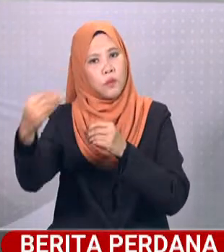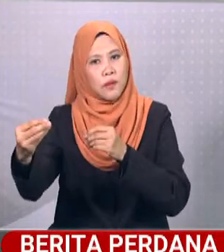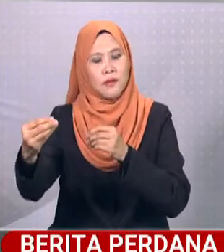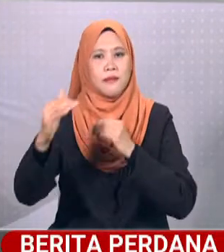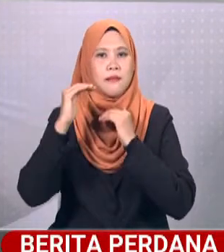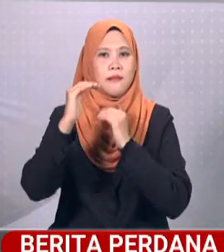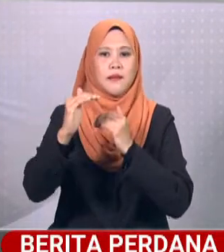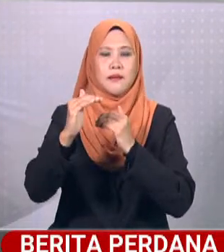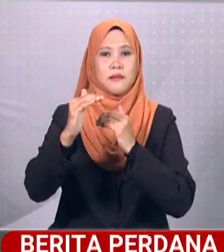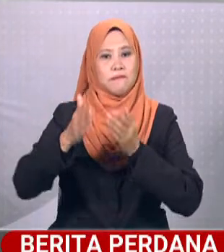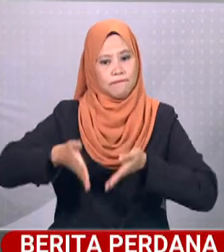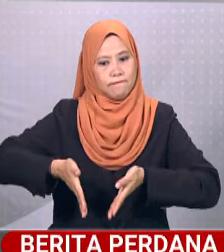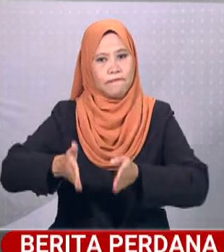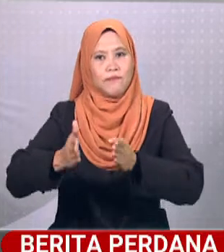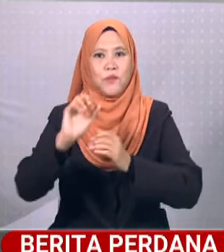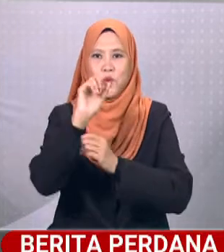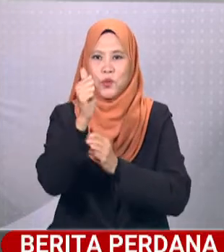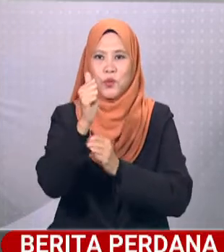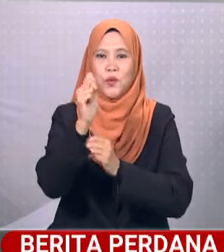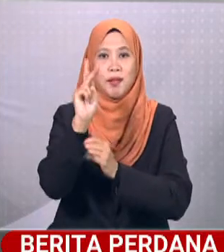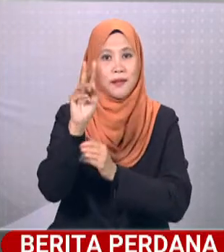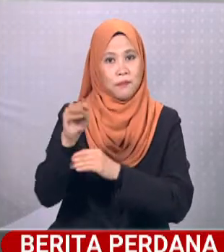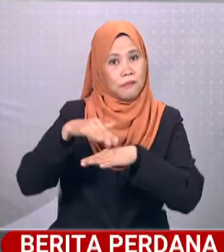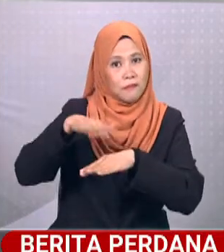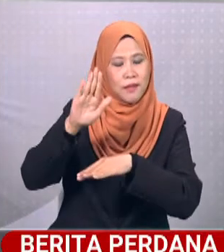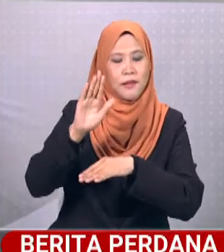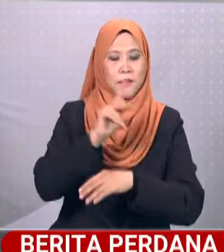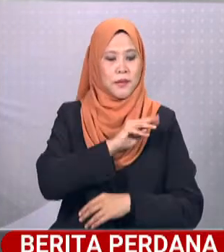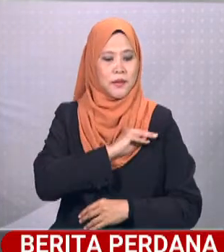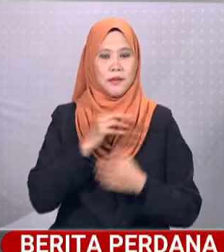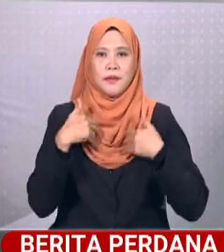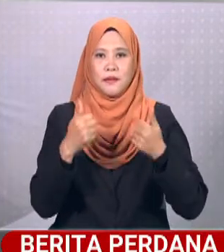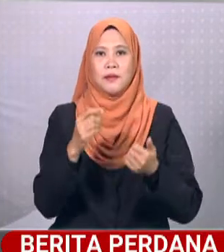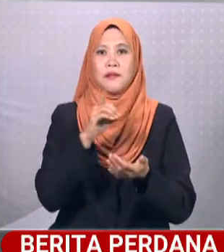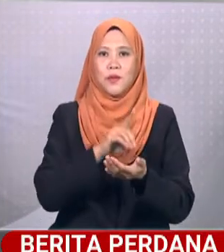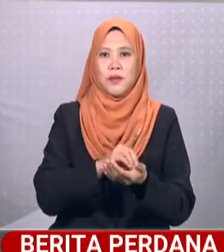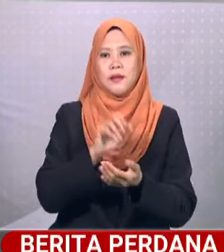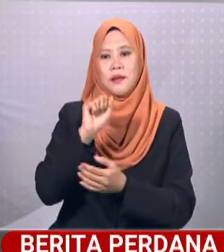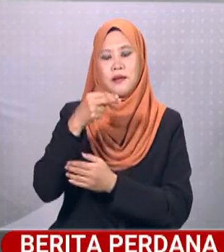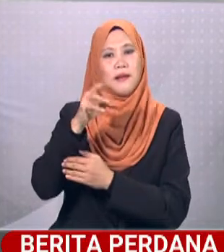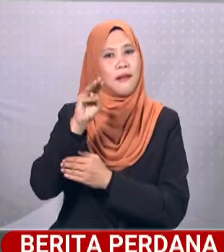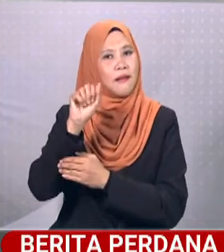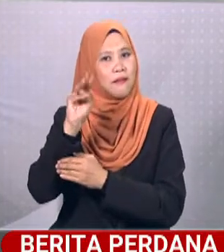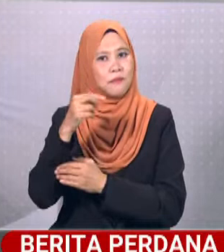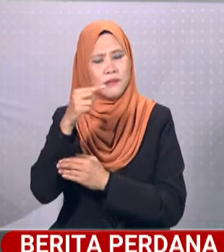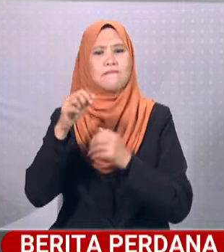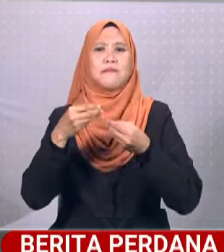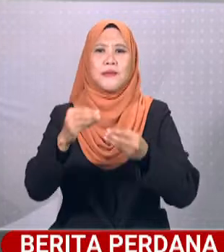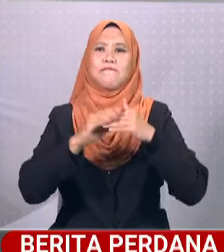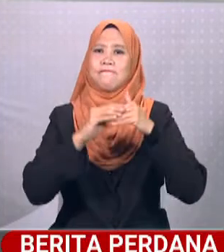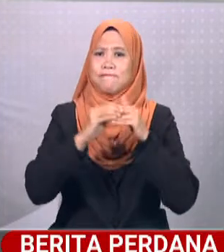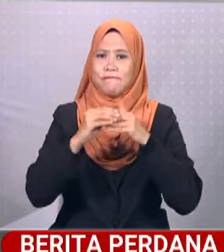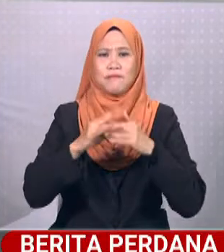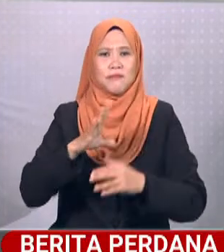melepasi had perjalanan melebihi 10 kilometer. Menteri Kesihatan Datuk Seri Dr. Adhan Baba berkata, kelonggaran itu